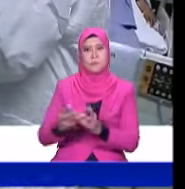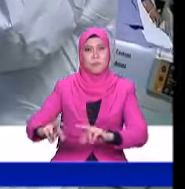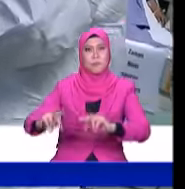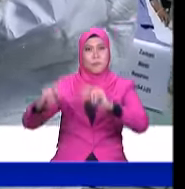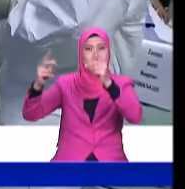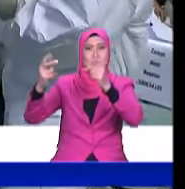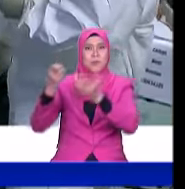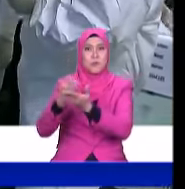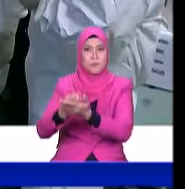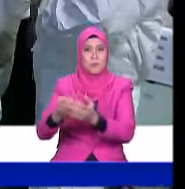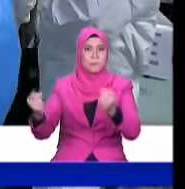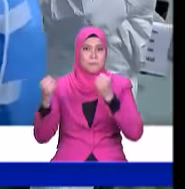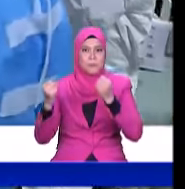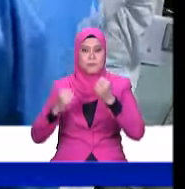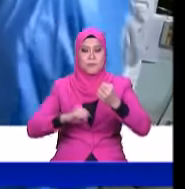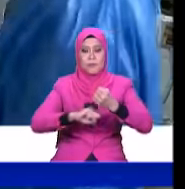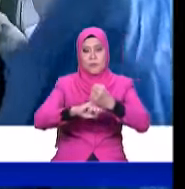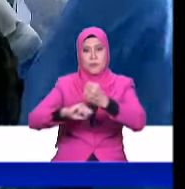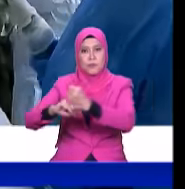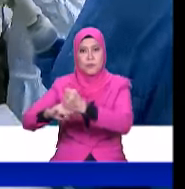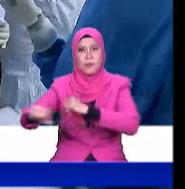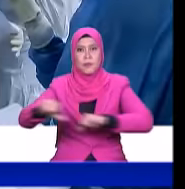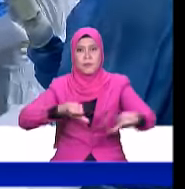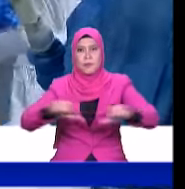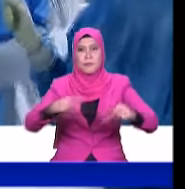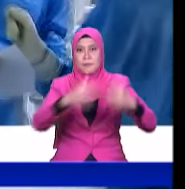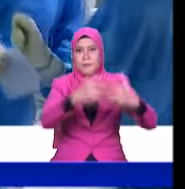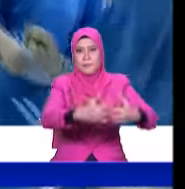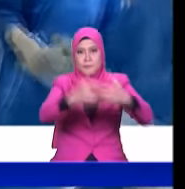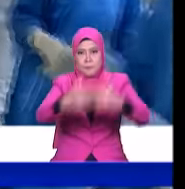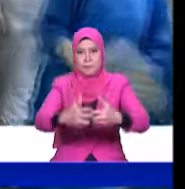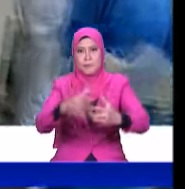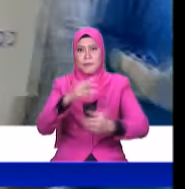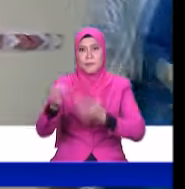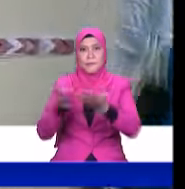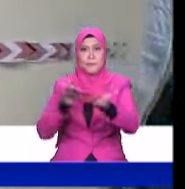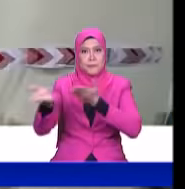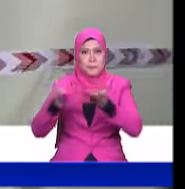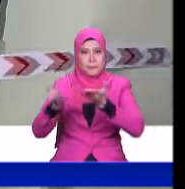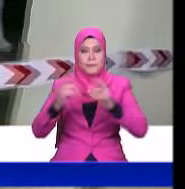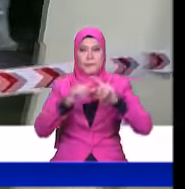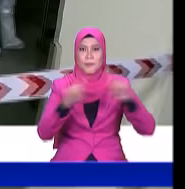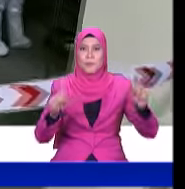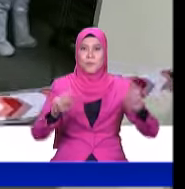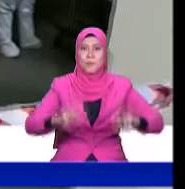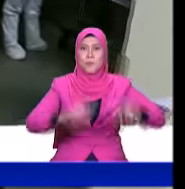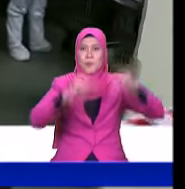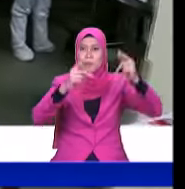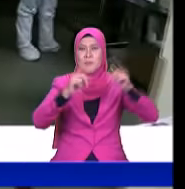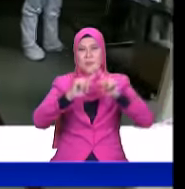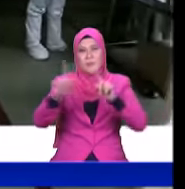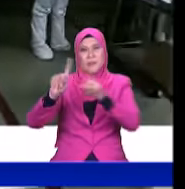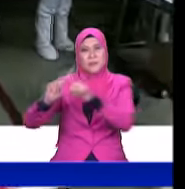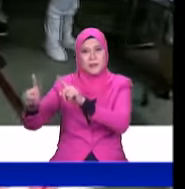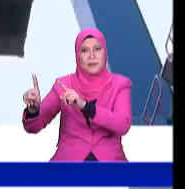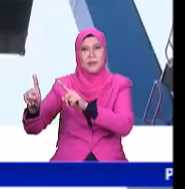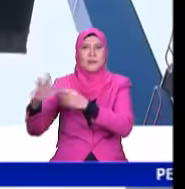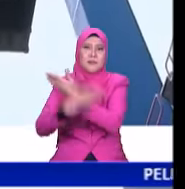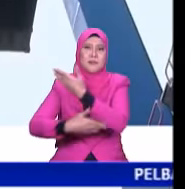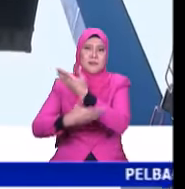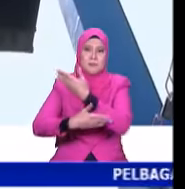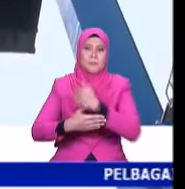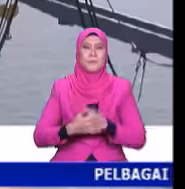bertambah kukuh disokong oleh peningkatan dalam aktiviti perkilangan dan perkhidmatan. Walau bagaimanapun, kadar pemulihan adalah berbeza antara